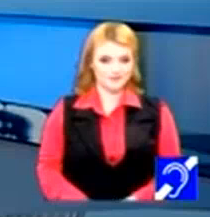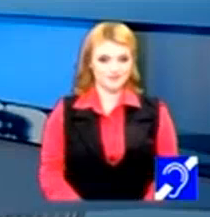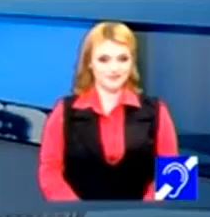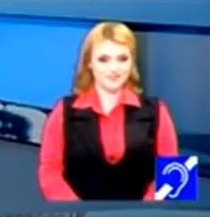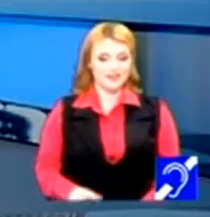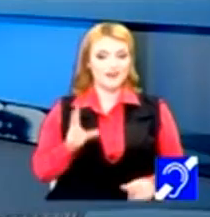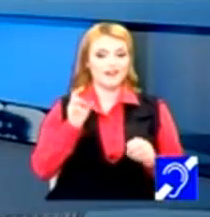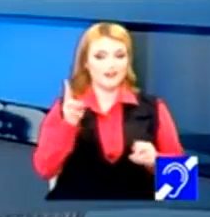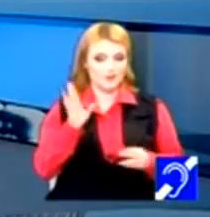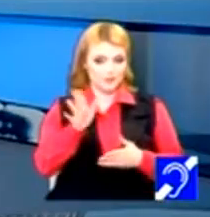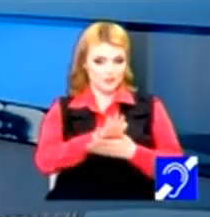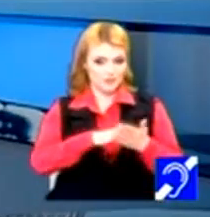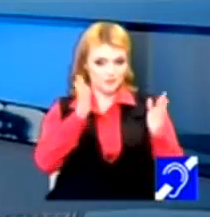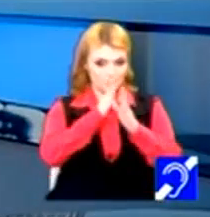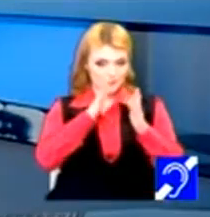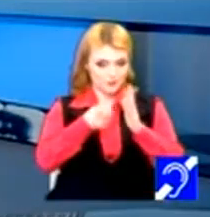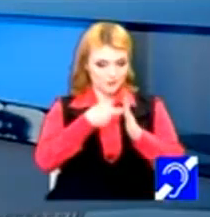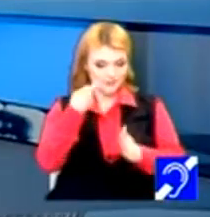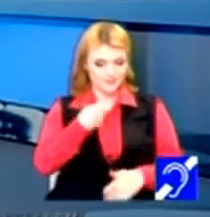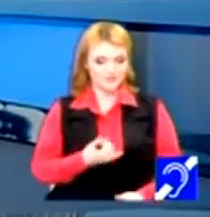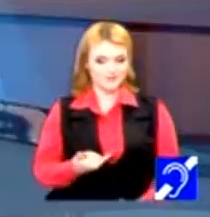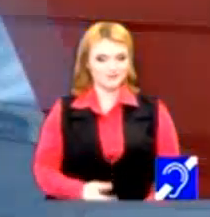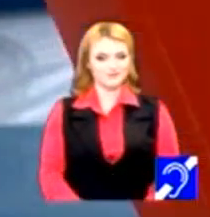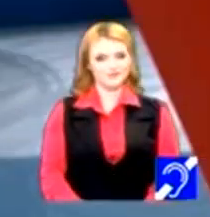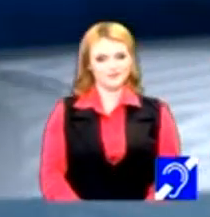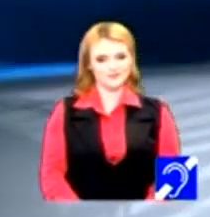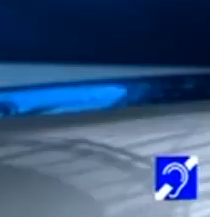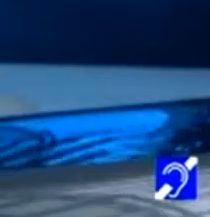Cum va fi vremea, aflați din rubrica Meteo.